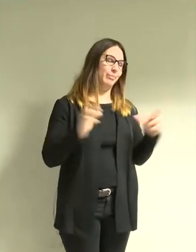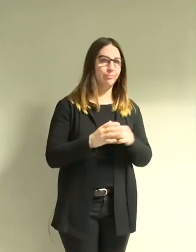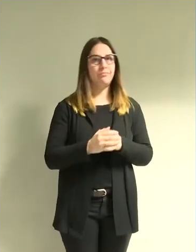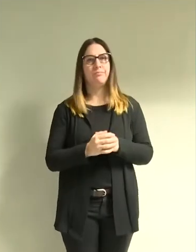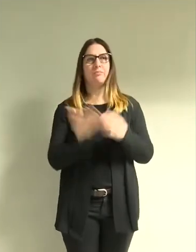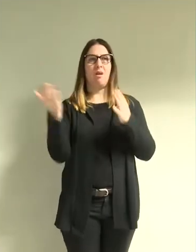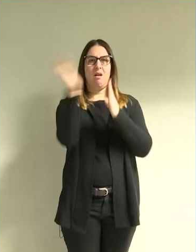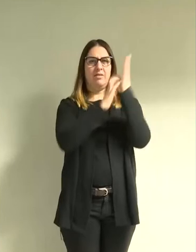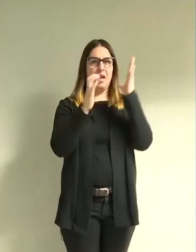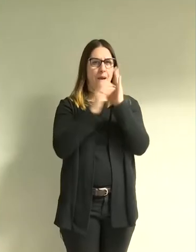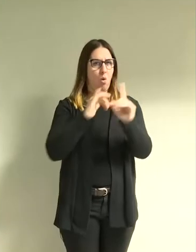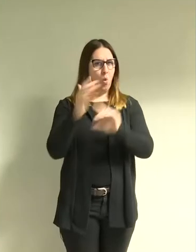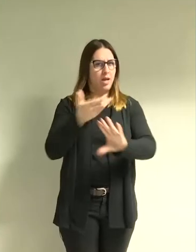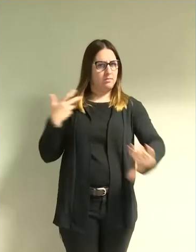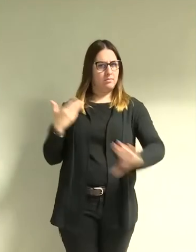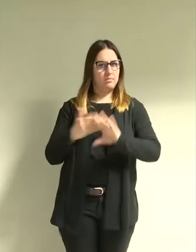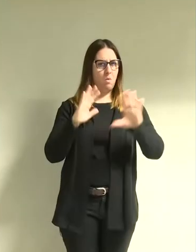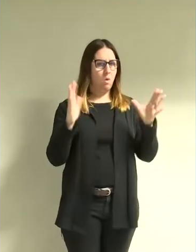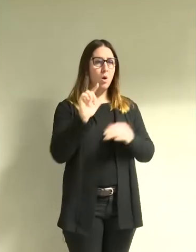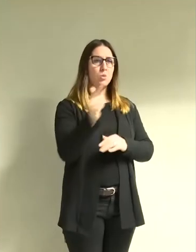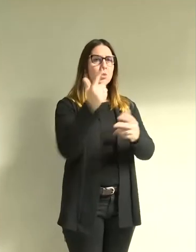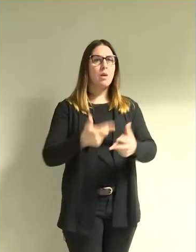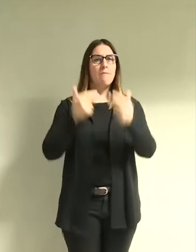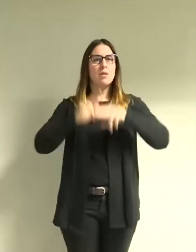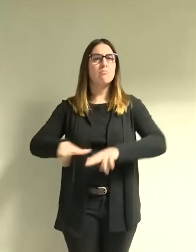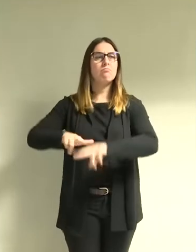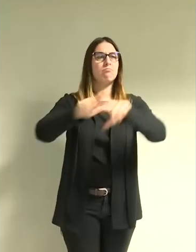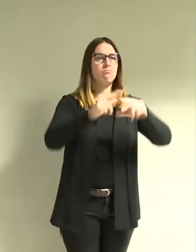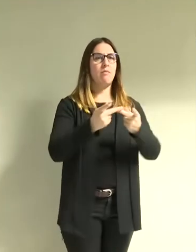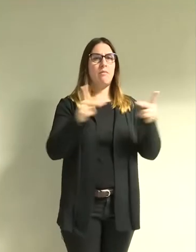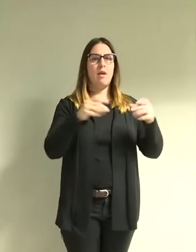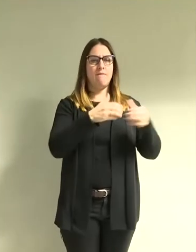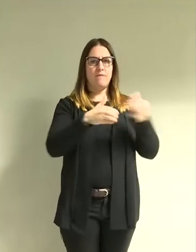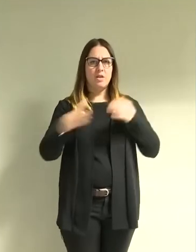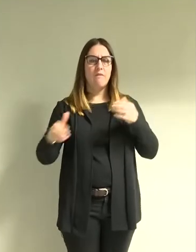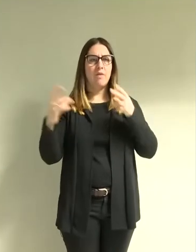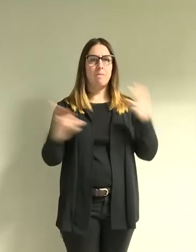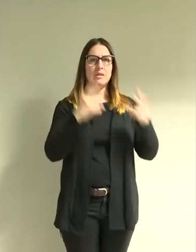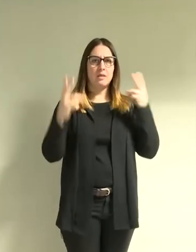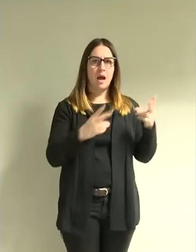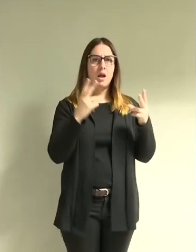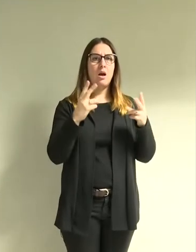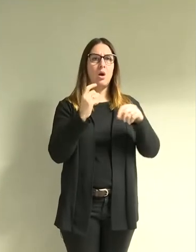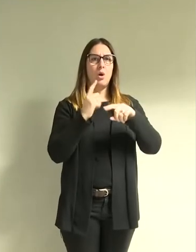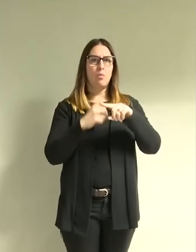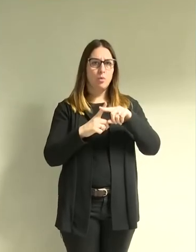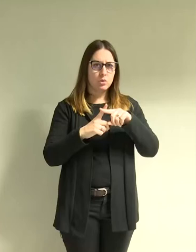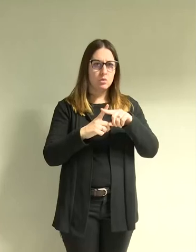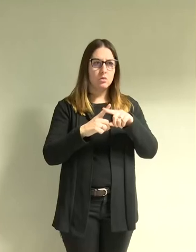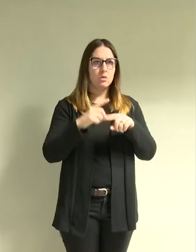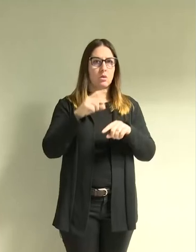dans son contexte celui de la deuxième phase de rénovation urbaine des villes neuves de mistral et de rhône renault dit jean berthon